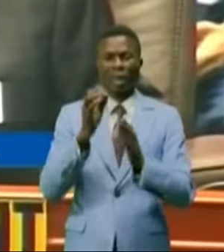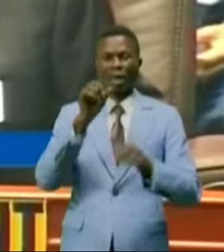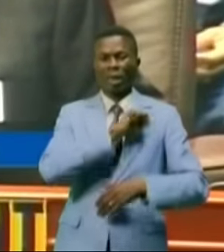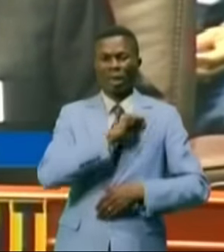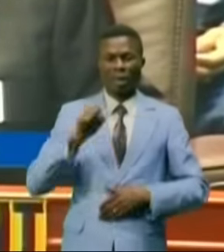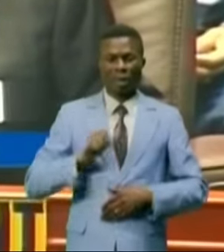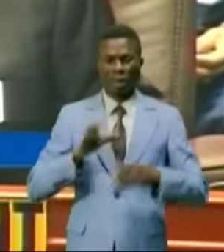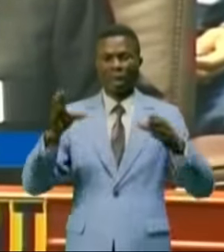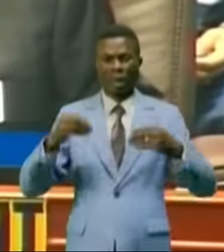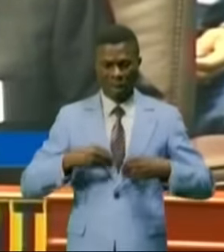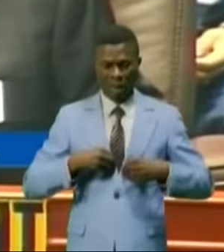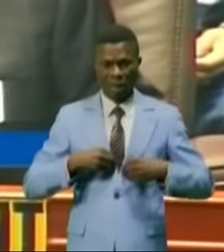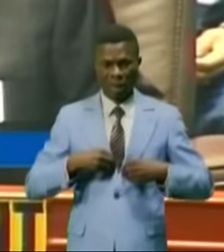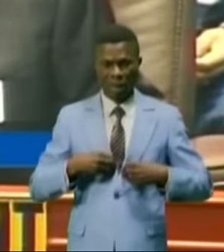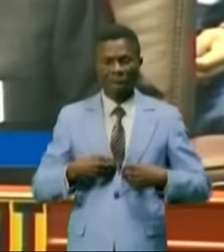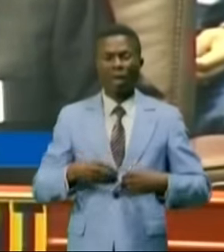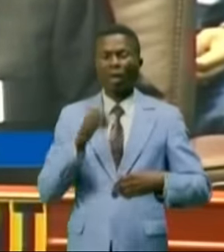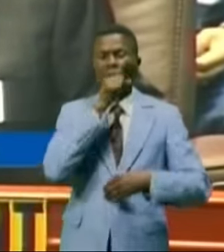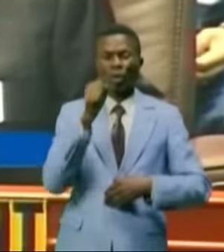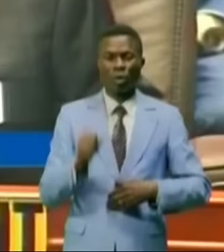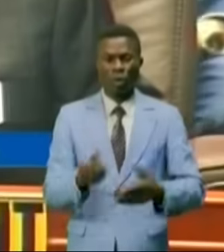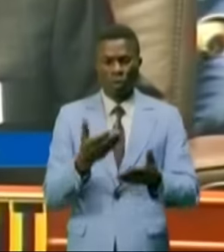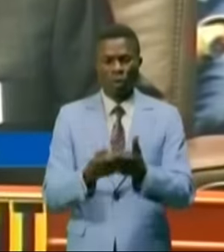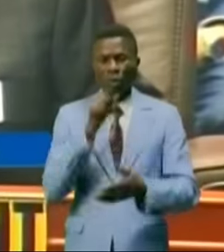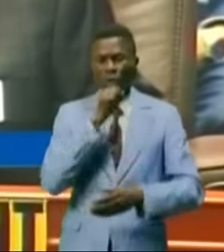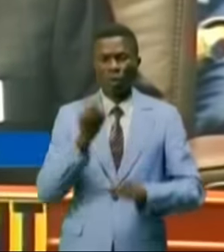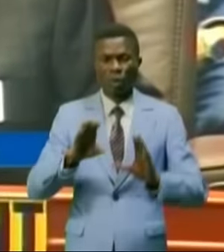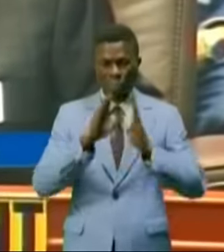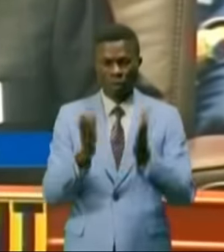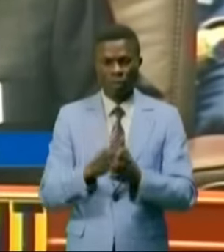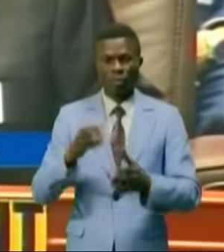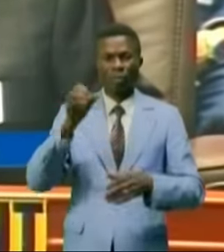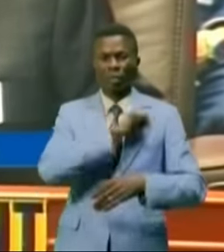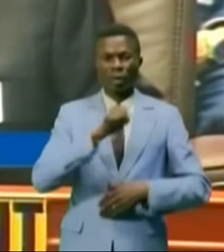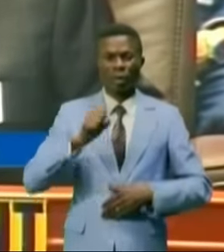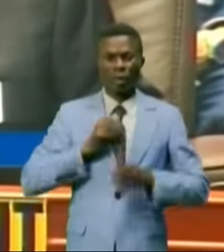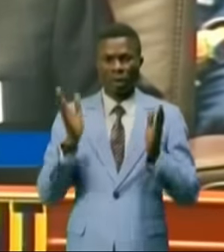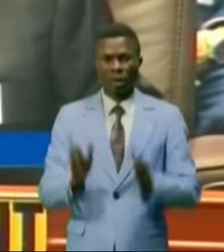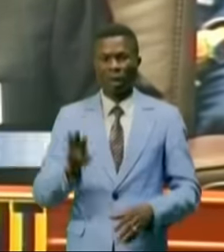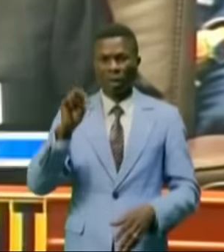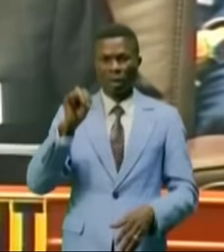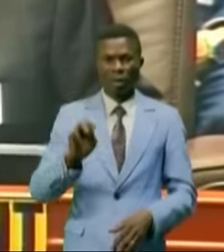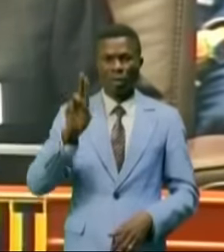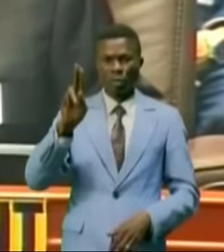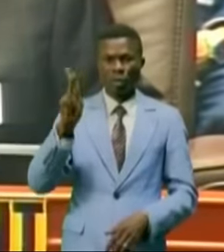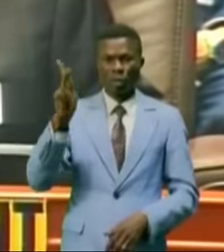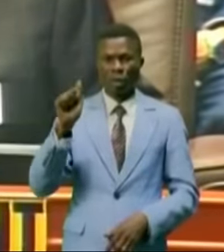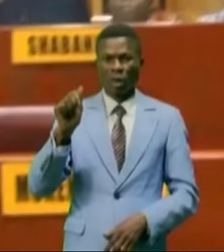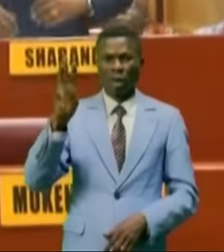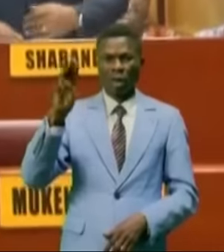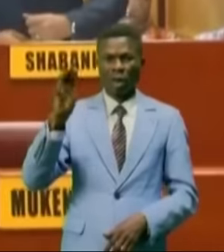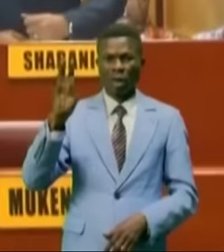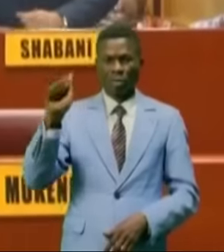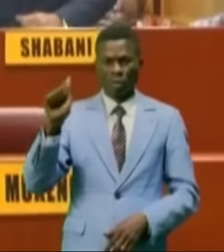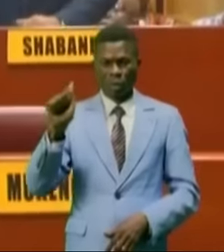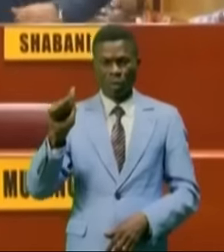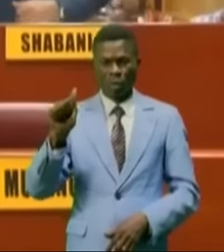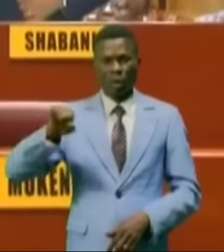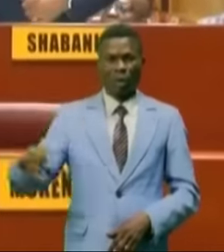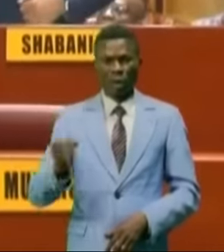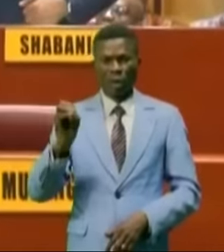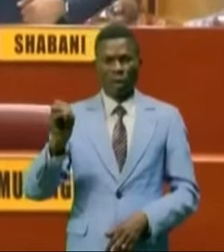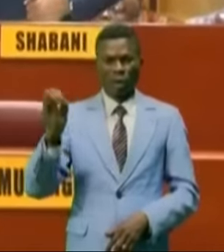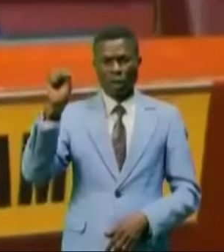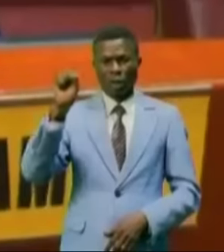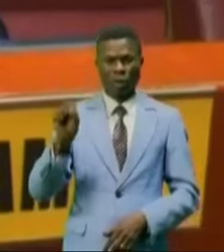validé et parmi eux, le doyen, l'honorable sénateur Moukamba Kadiata Mzemba Jonas, une